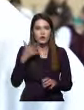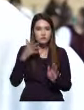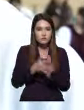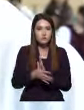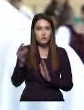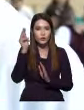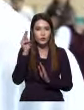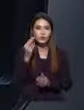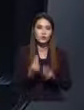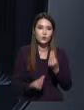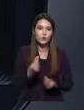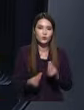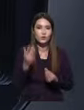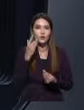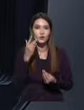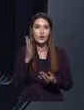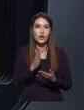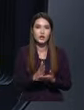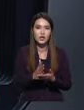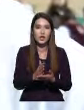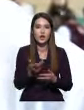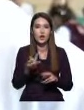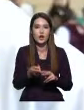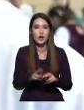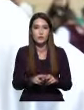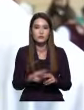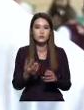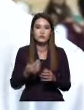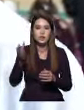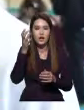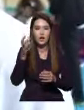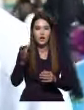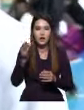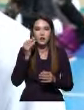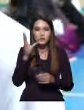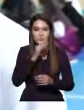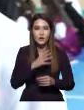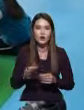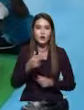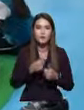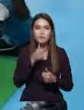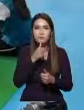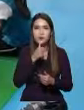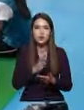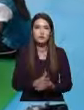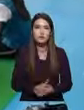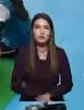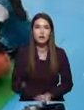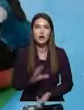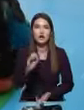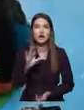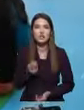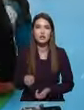асықты ойнап, өзіңе рахат алу. Қазақстан Республикасына барып келдік, 6-шы орын алдық. Ал облыс чемпионым. Асық